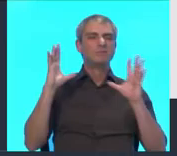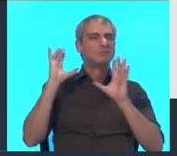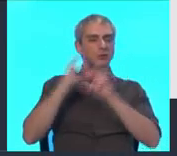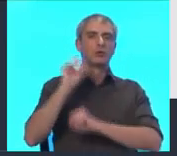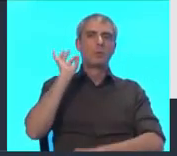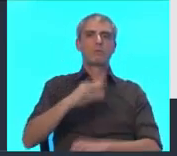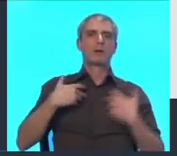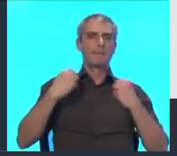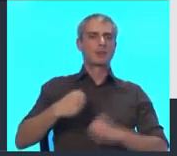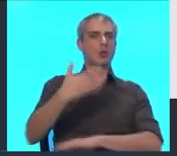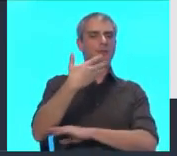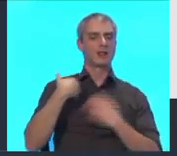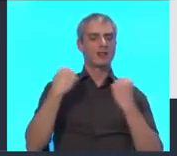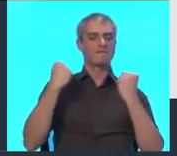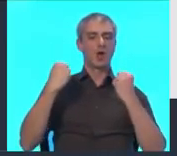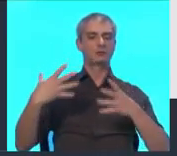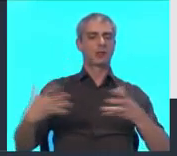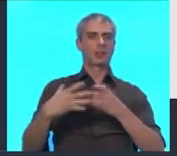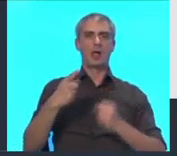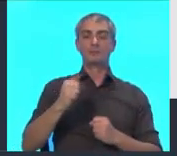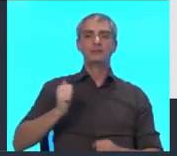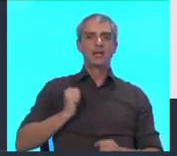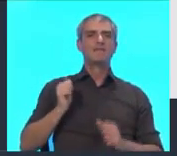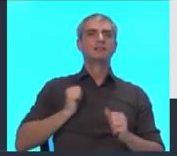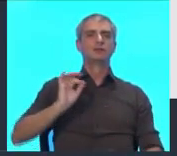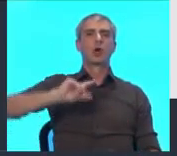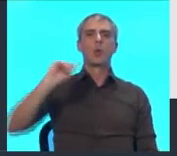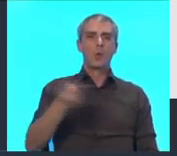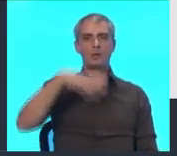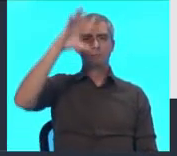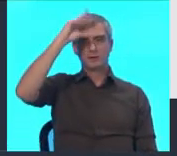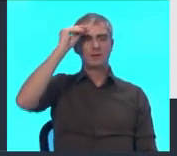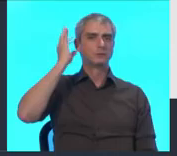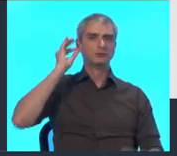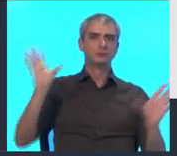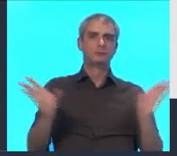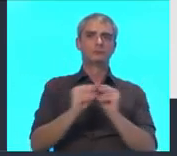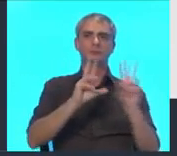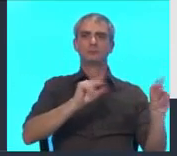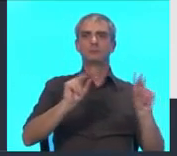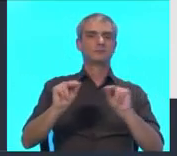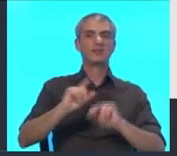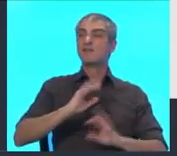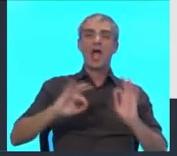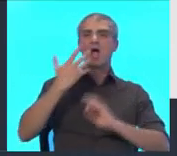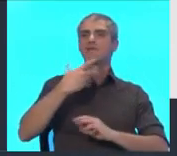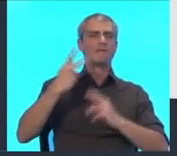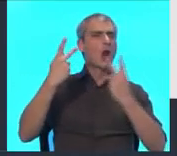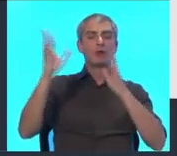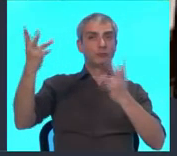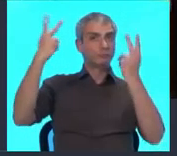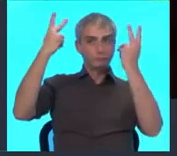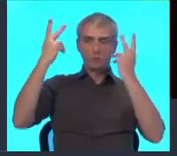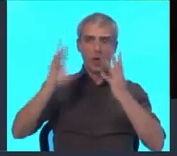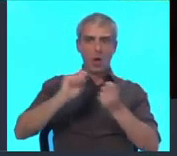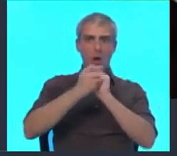המדינה ובחוסן הלאומי. צהל הוא הצבא של כולנו, נשים וגברים כאחד, ואף רב מכובד ככל שיהיה לא ישנה את